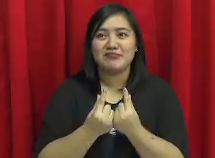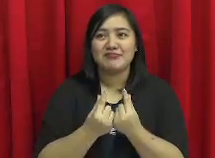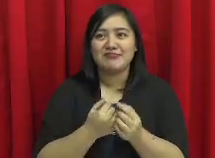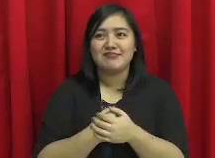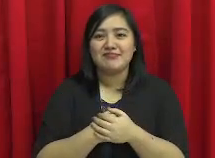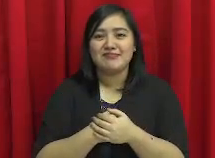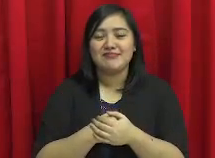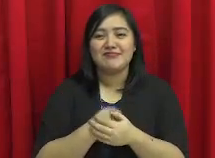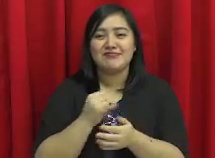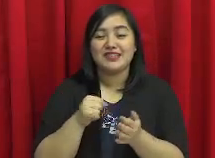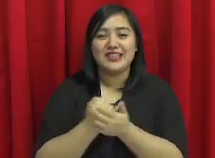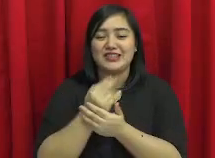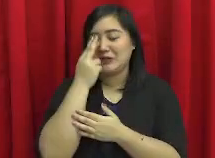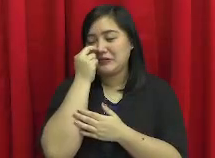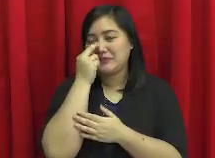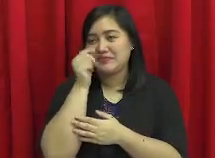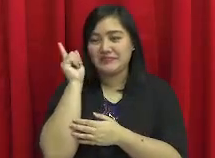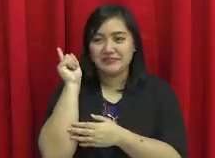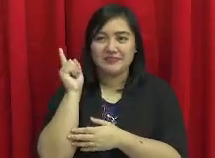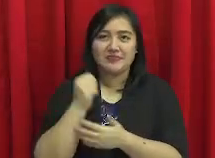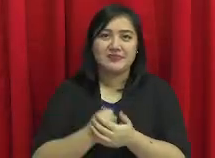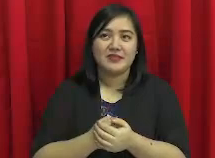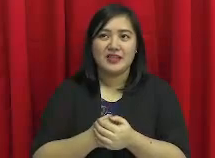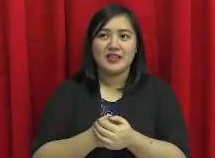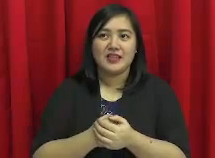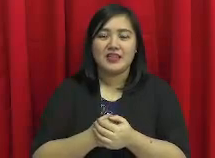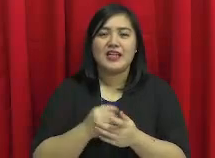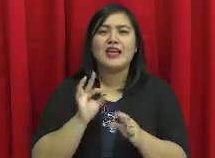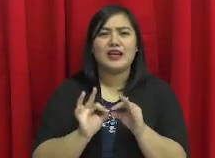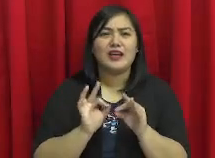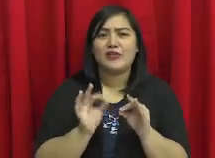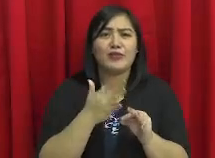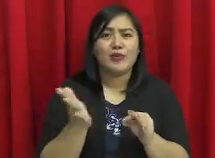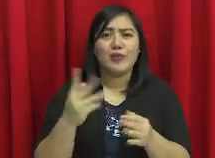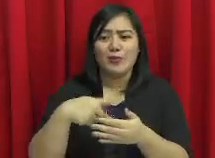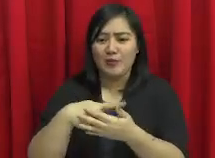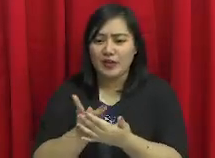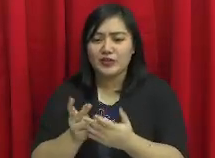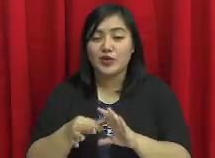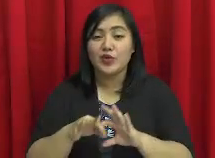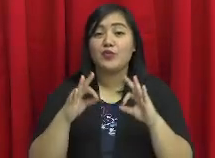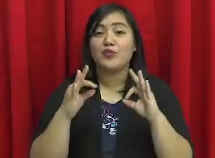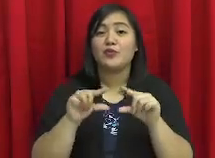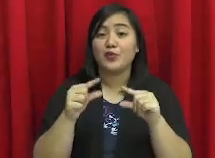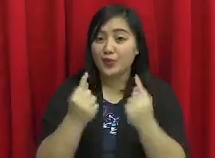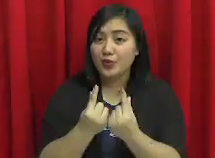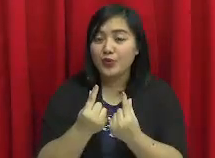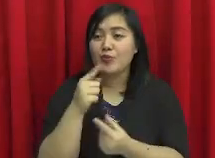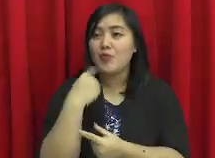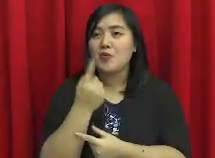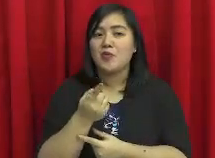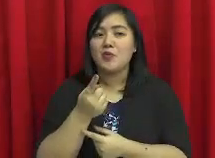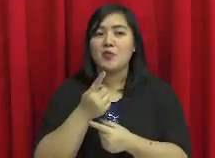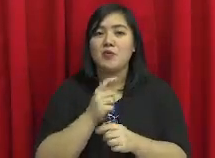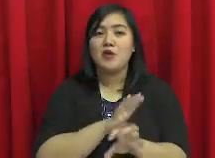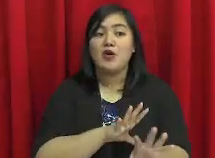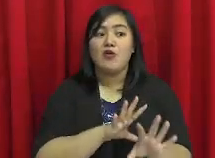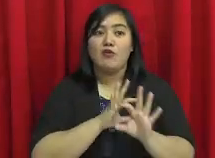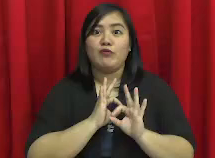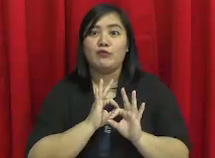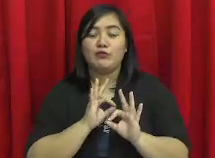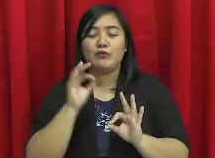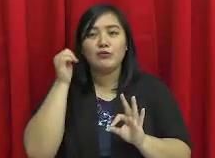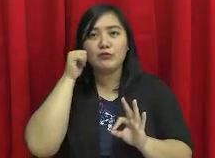Kung hindi po natin gagampanan, nakita nyo po, sasanga sa mga bata. Ilagay natin sa realidad natin ngayon. Ito po yung